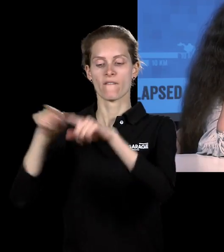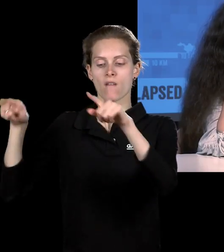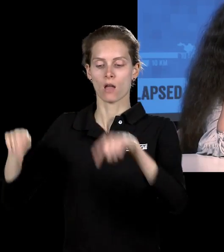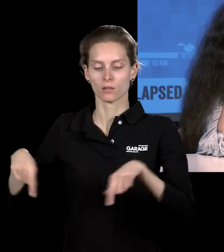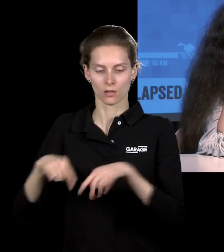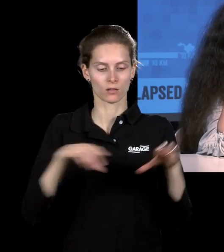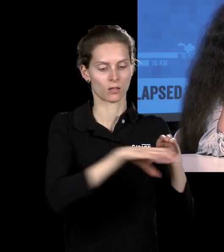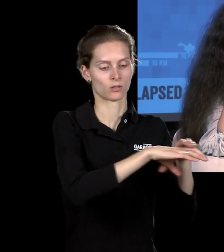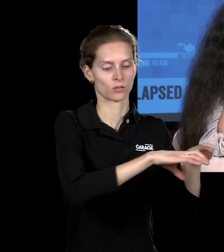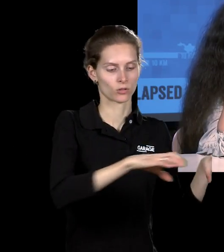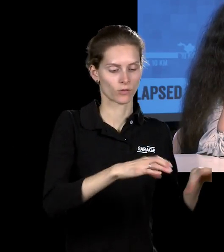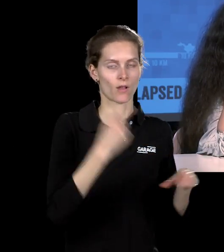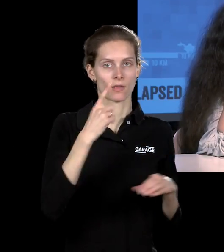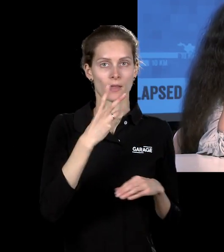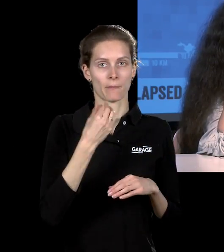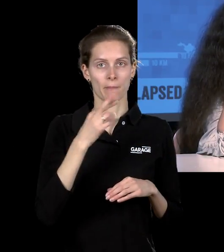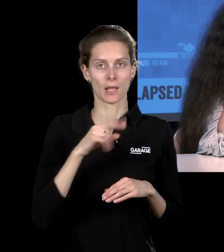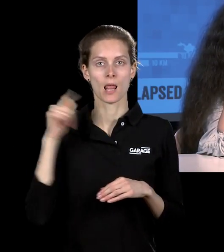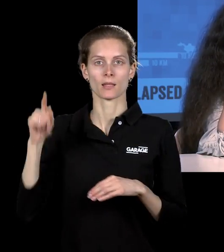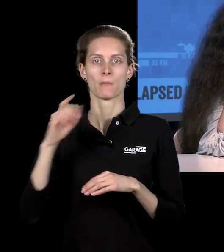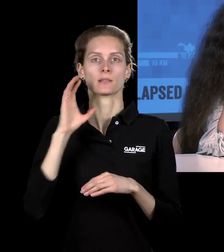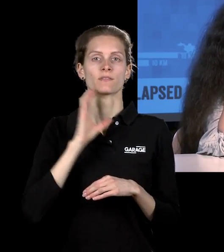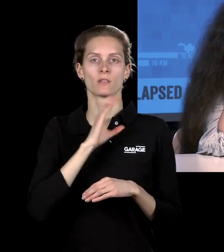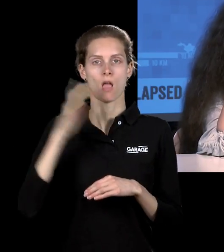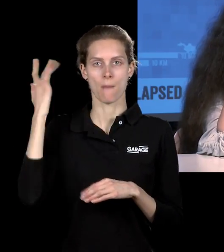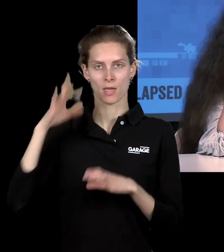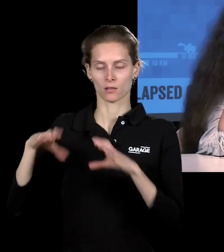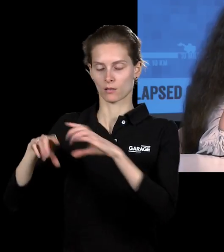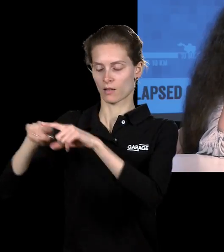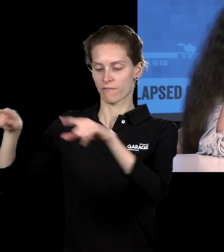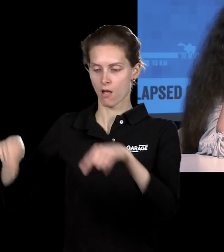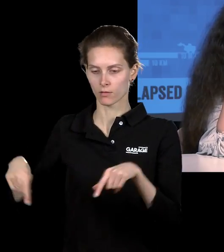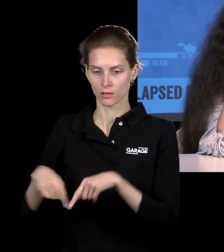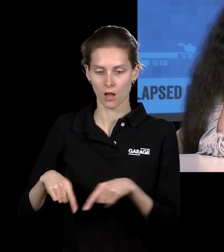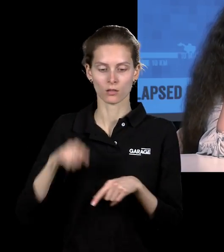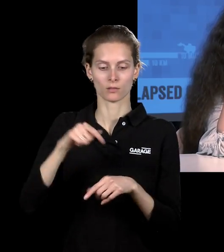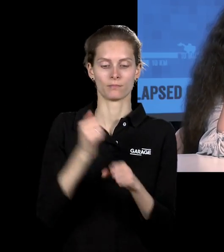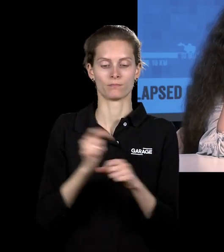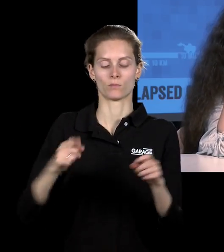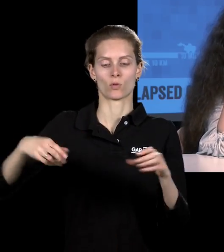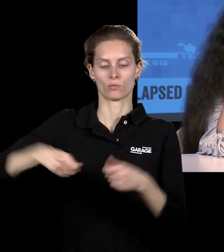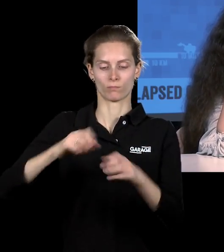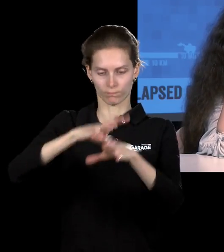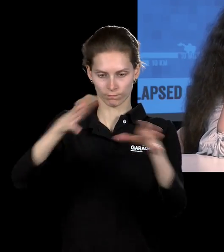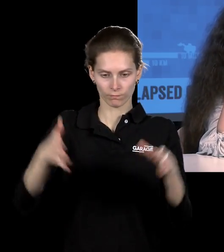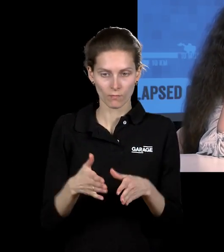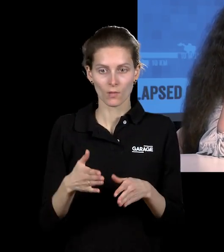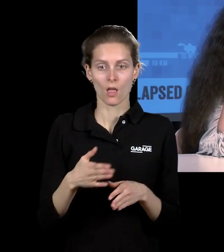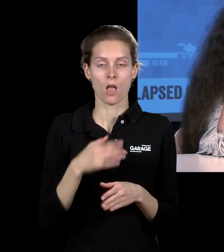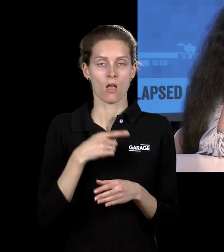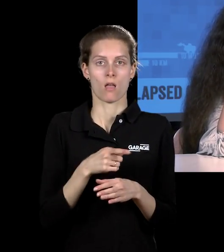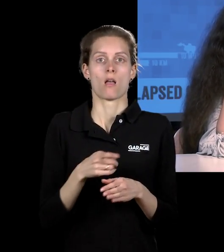одна квадратная миля в Северной Америке. Но из этого ничего, он как бы приступил к осуществлению этого